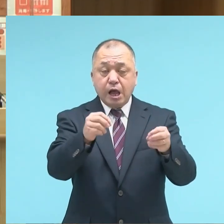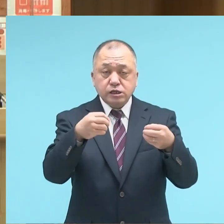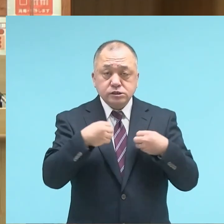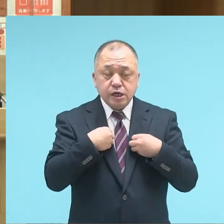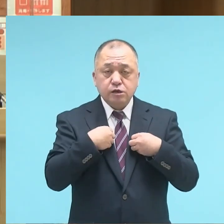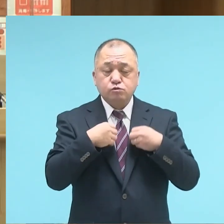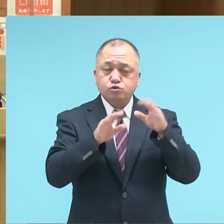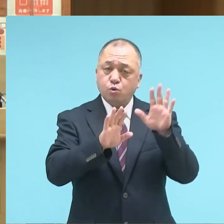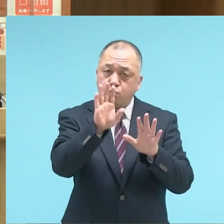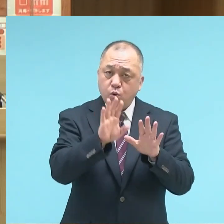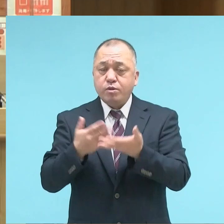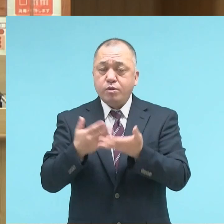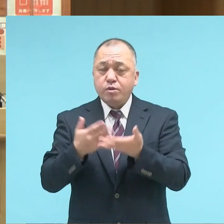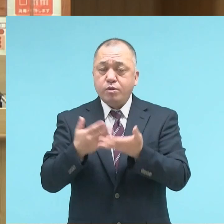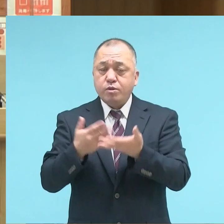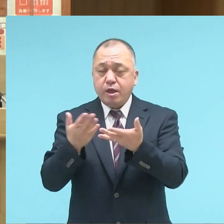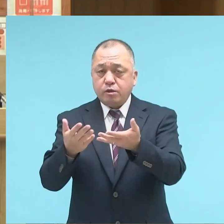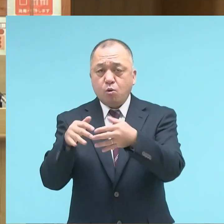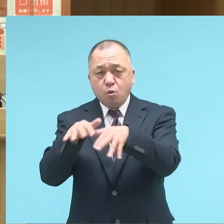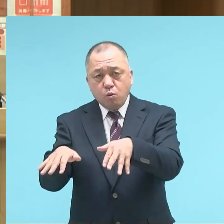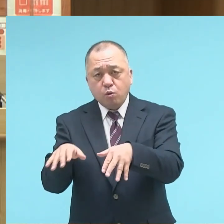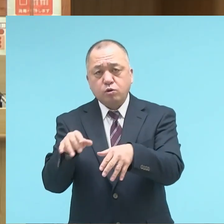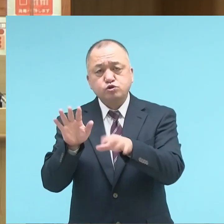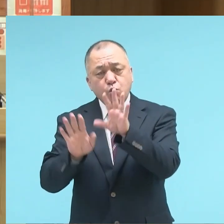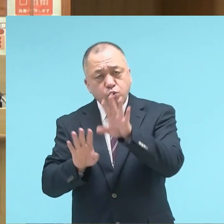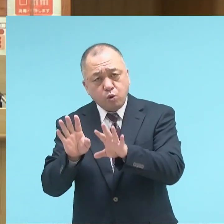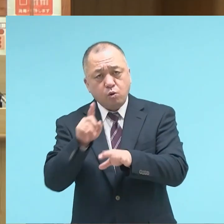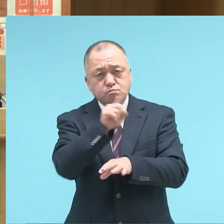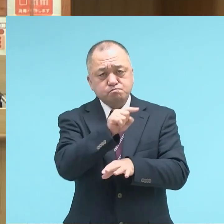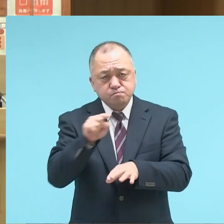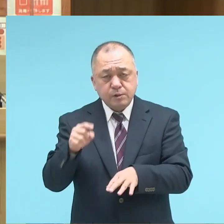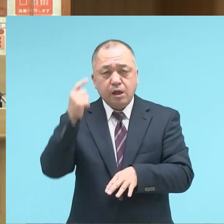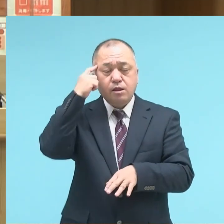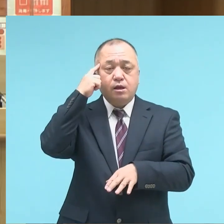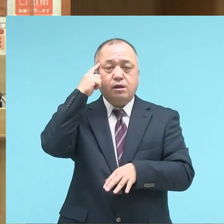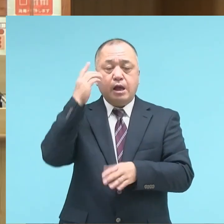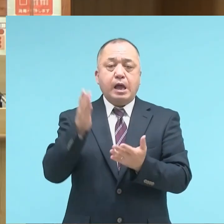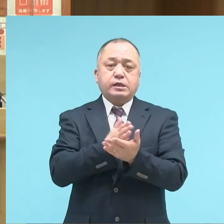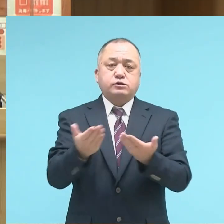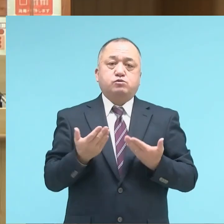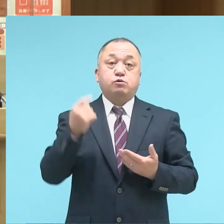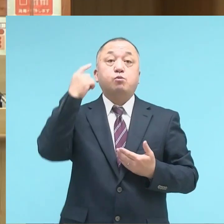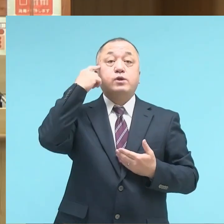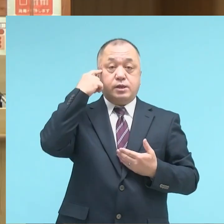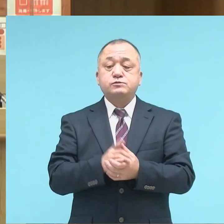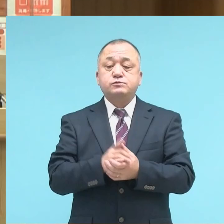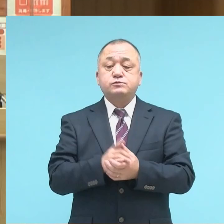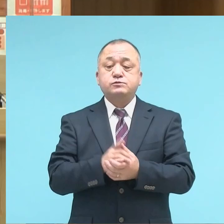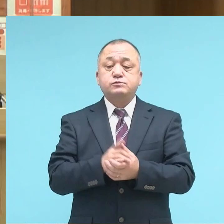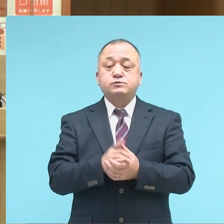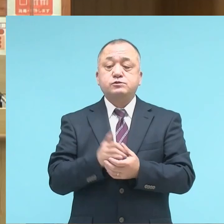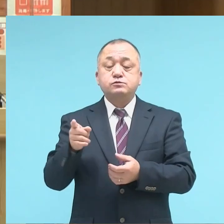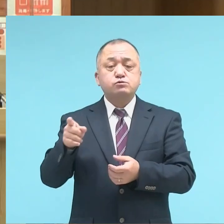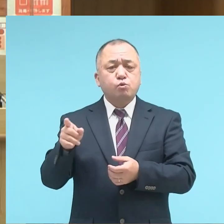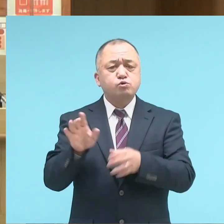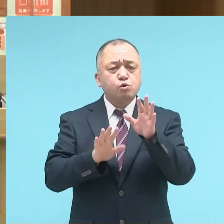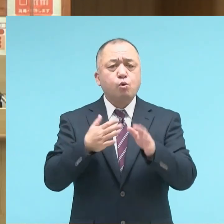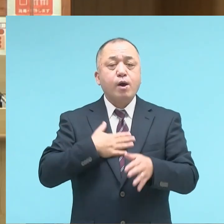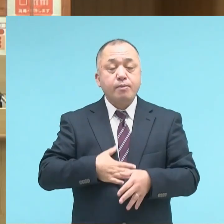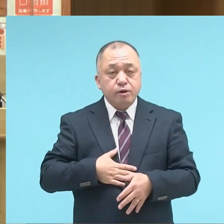体制の状況などを踏まえてですね、判断していく必要があるというふうに思ってまして、その状況を最も把握されているのは旭川